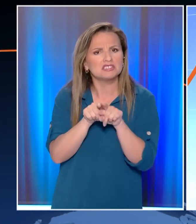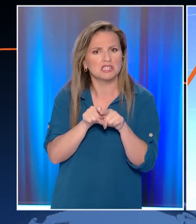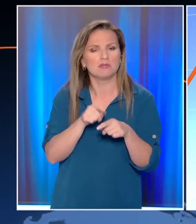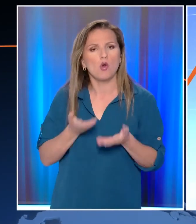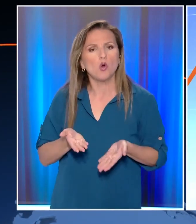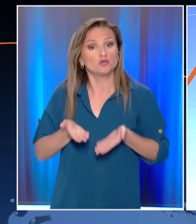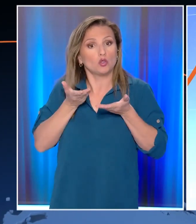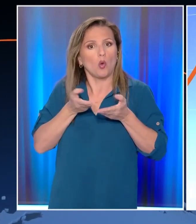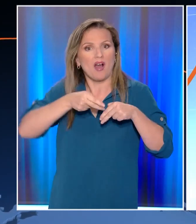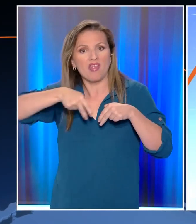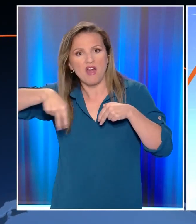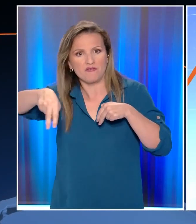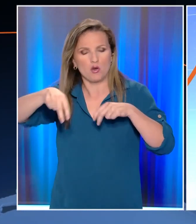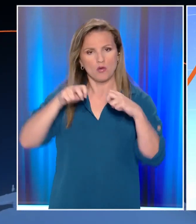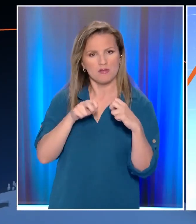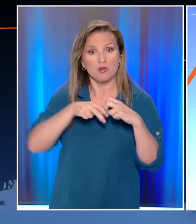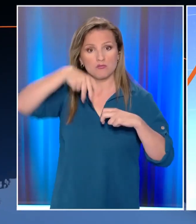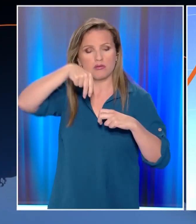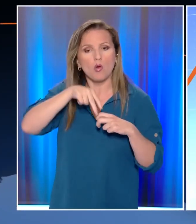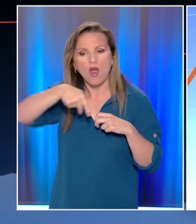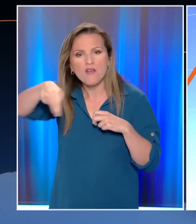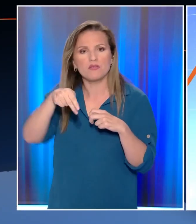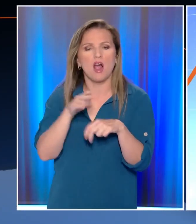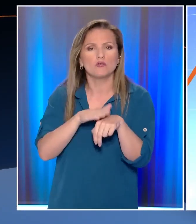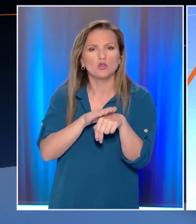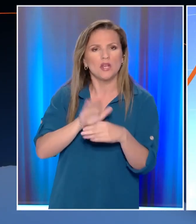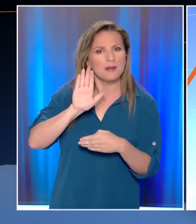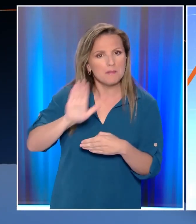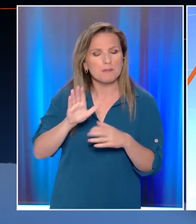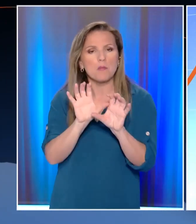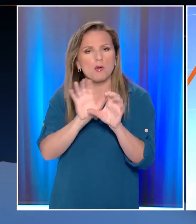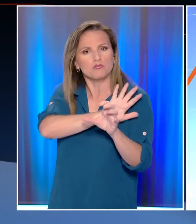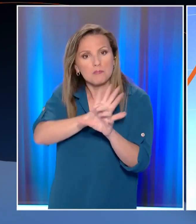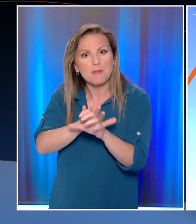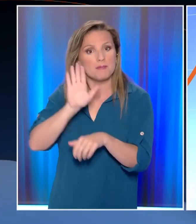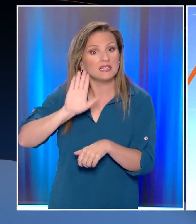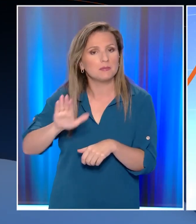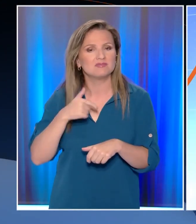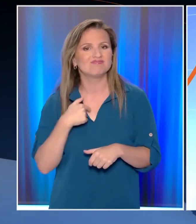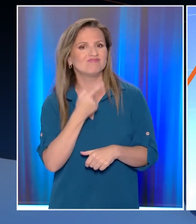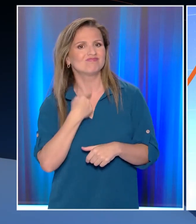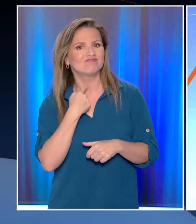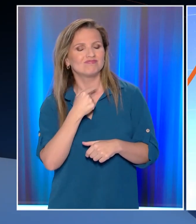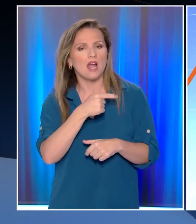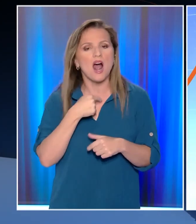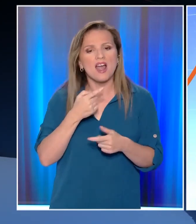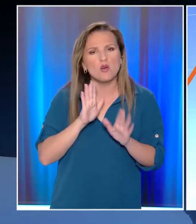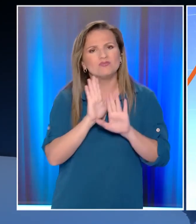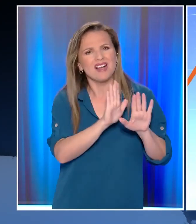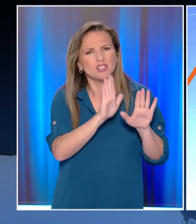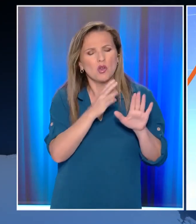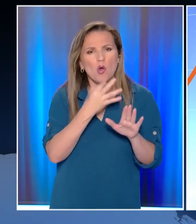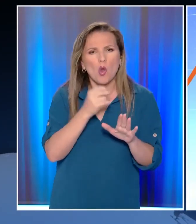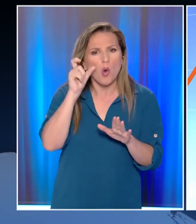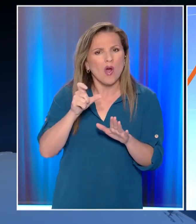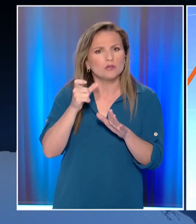και σηκωνόμουν να φύγω, καθώς έφευγα μου χτυπούσε τον ποπό με το χέρι. Αν και δεν μου άρεσε αυτή η κίνηση, προσπαθούσα να τη δικαιολογήσω γιατί και στο